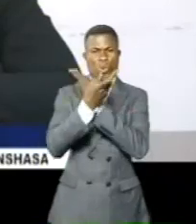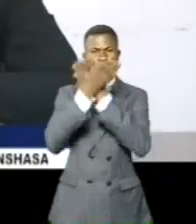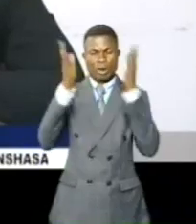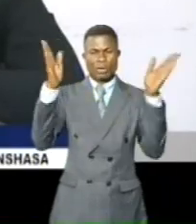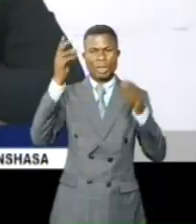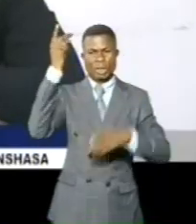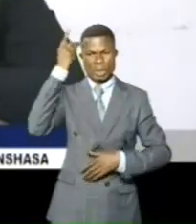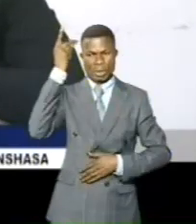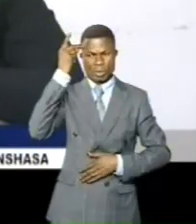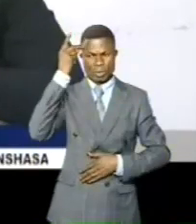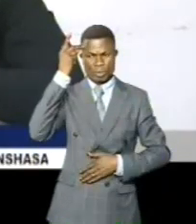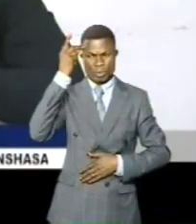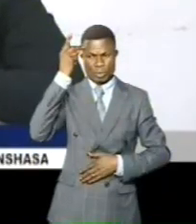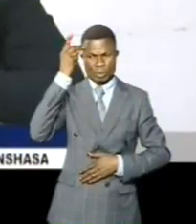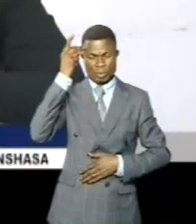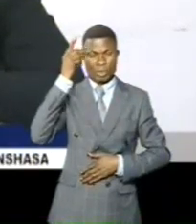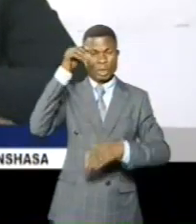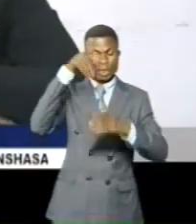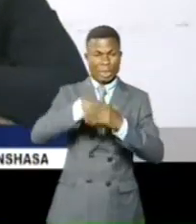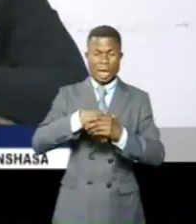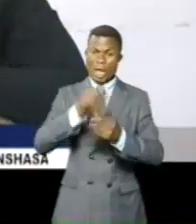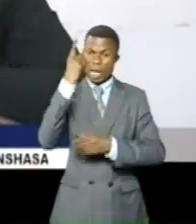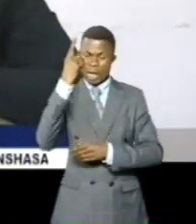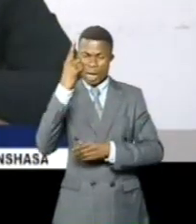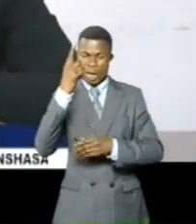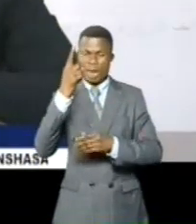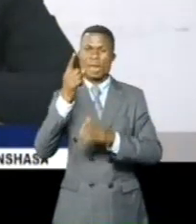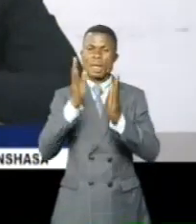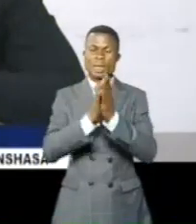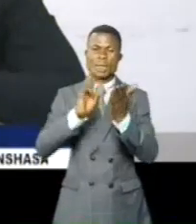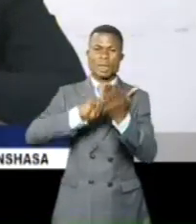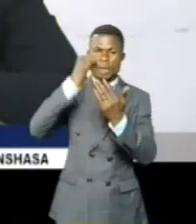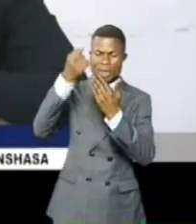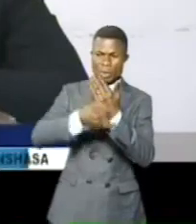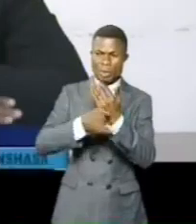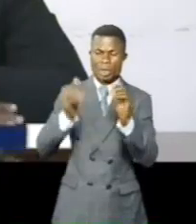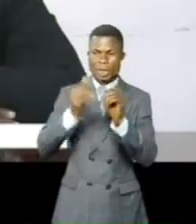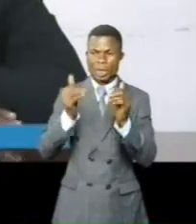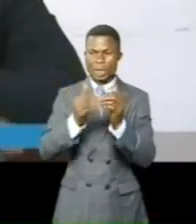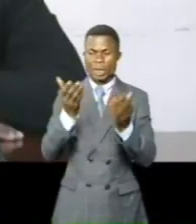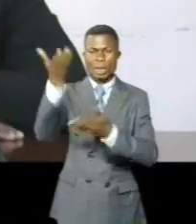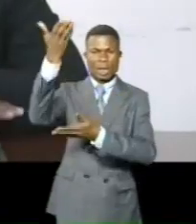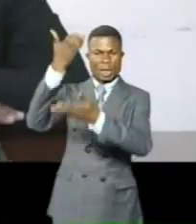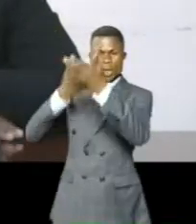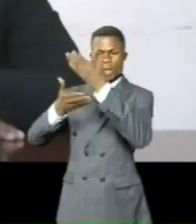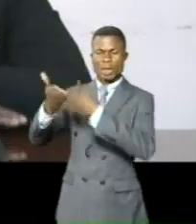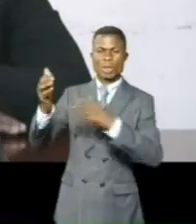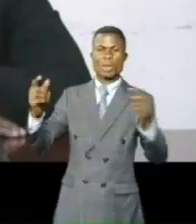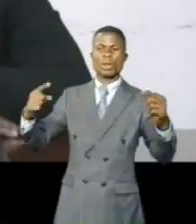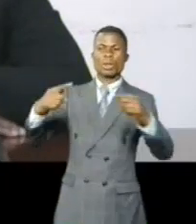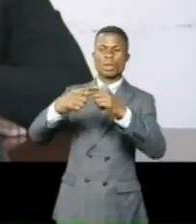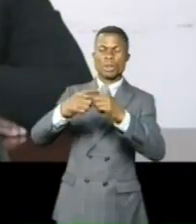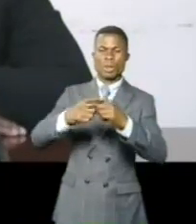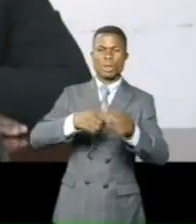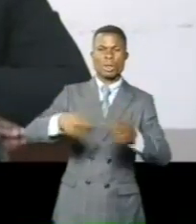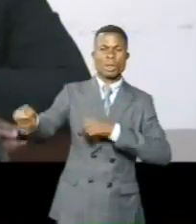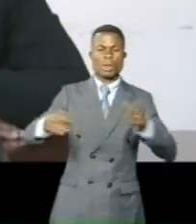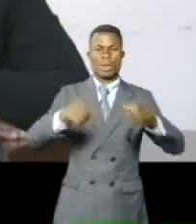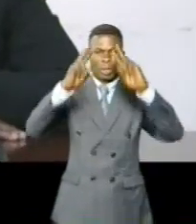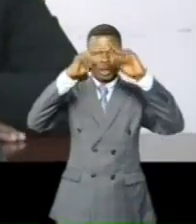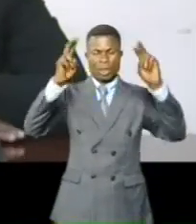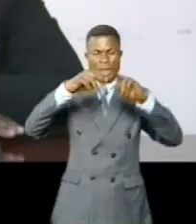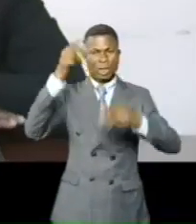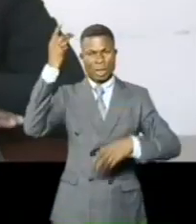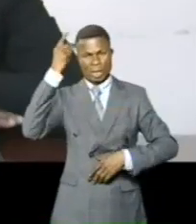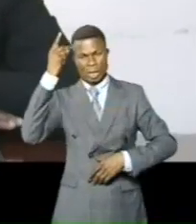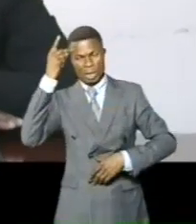Kinshasa. D'un de nos 10 projets qui a trait au transfert croisé du marché central de la ville de